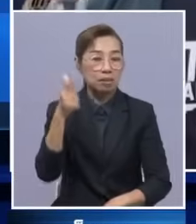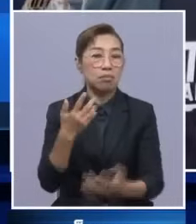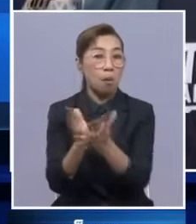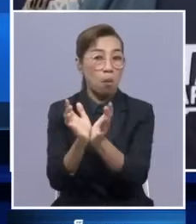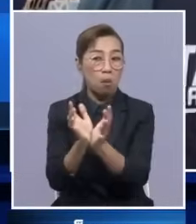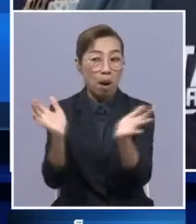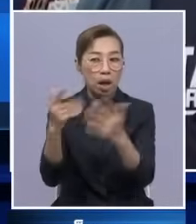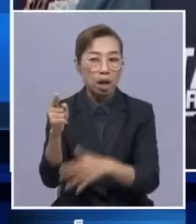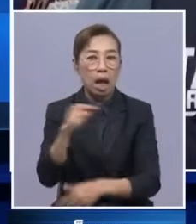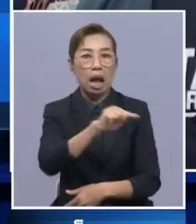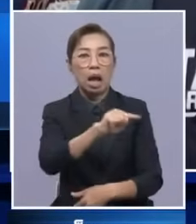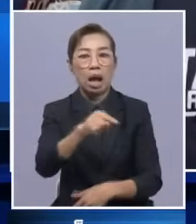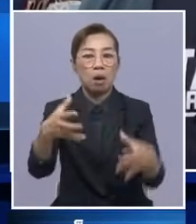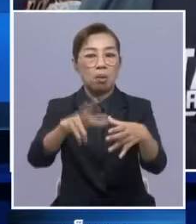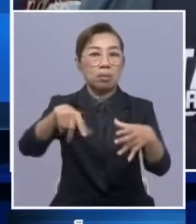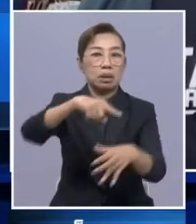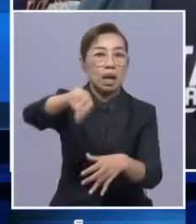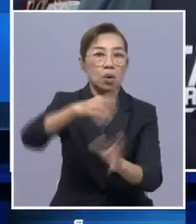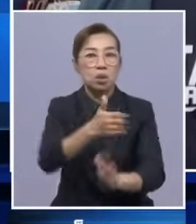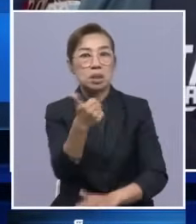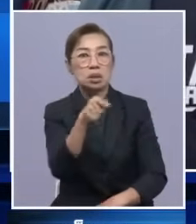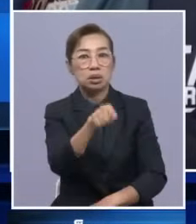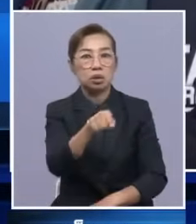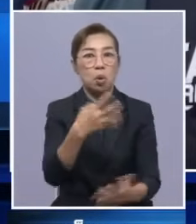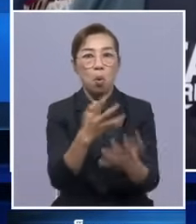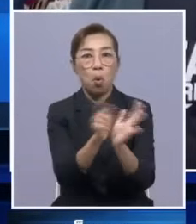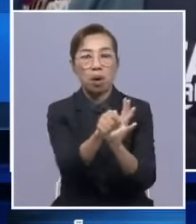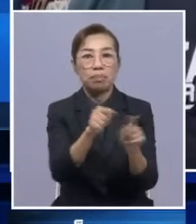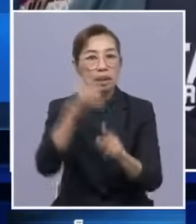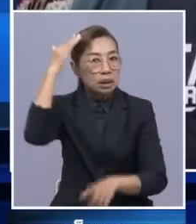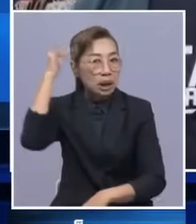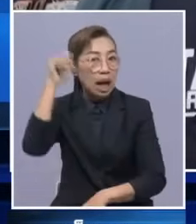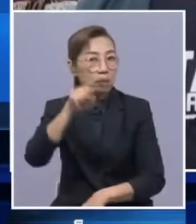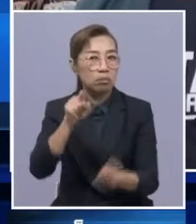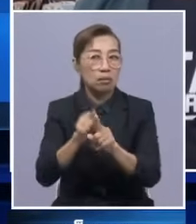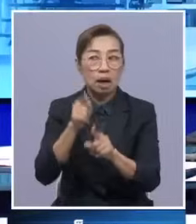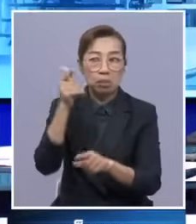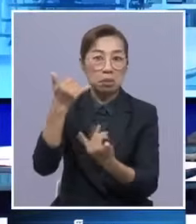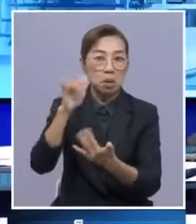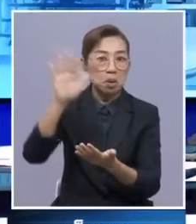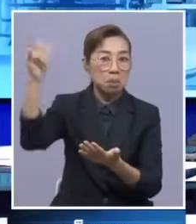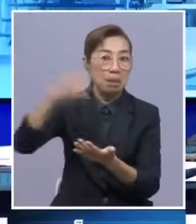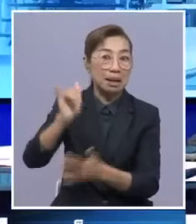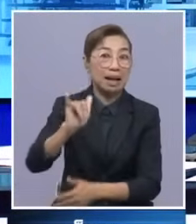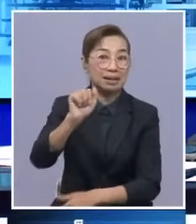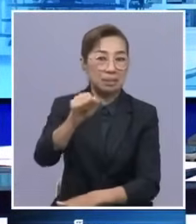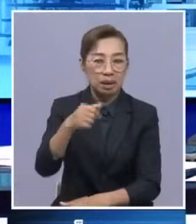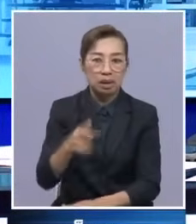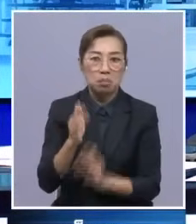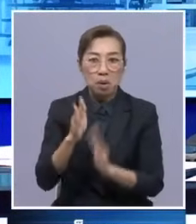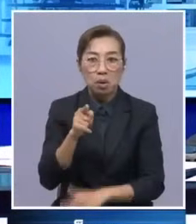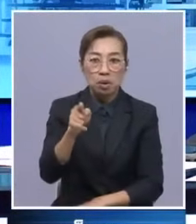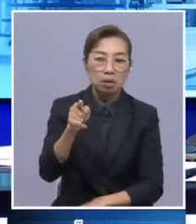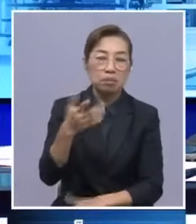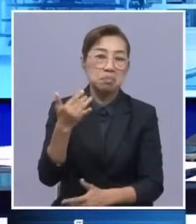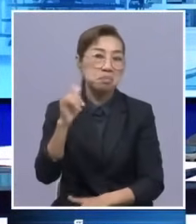วมถึงคนอื่นๆที่อยู่ในพรรคเพื่อไทยเดิมด้วยนะที่เขามองข้ามไปถึงคุณยิ่งลักษณ์ชินวัตรอะไรแบบน ี้ใช่ค่ะก็มีรายงานข่าวเหมือนกันว่านายหญิ